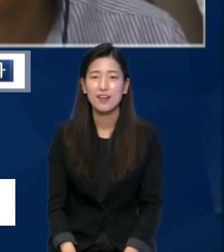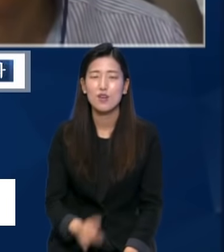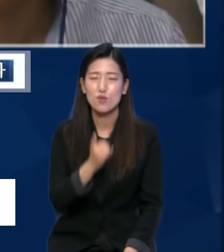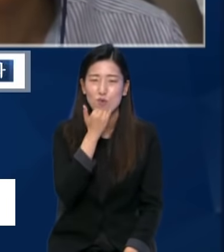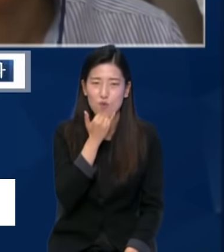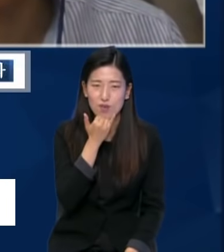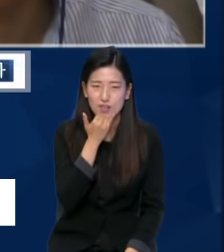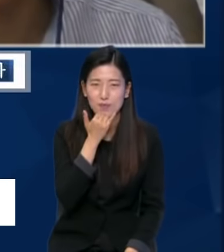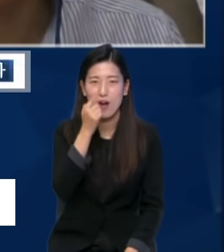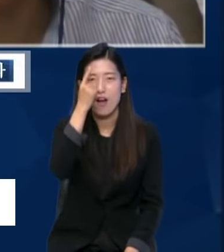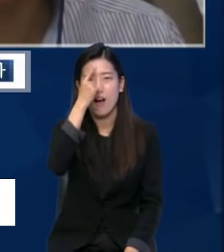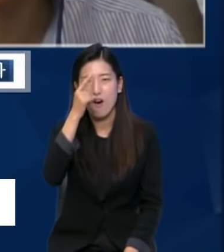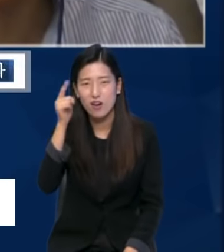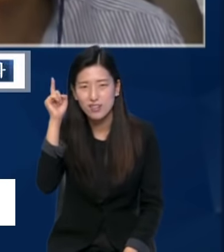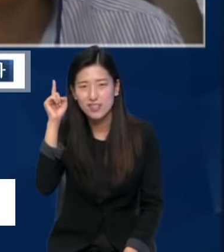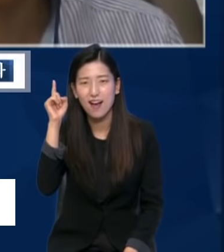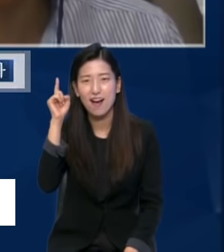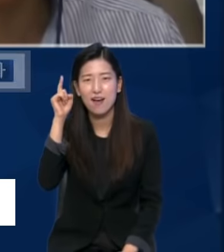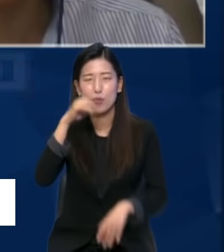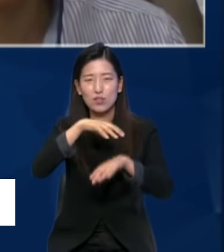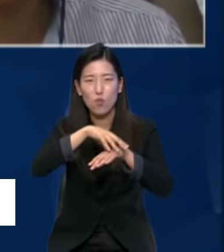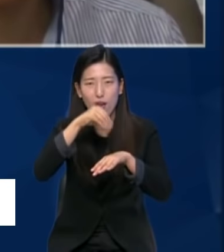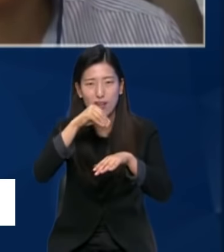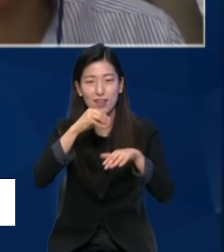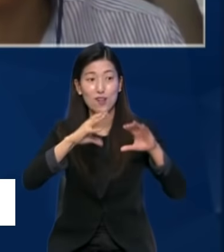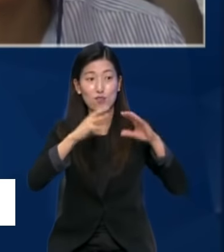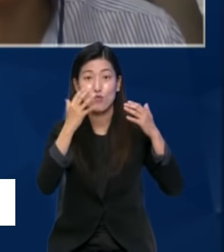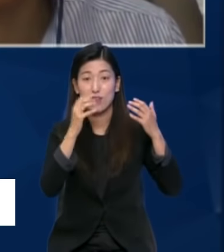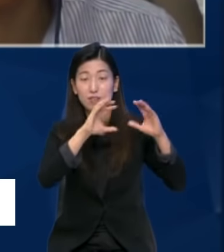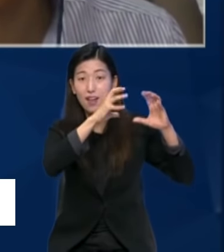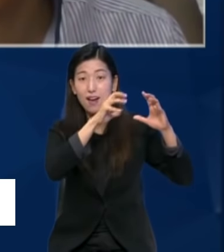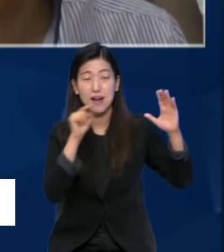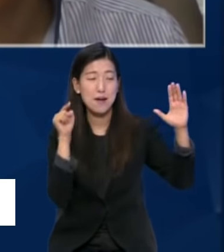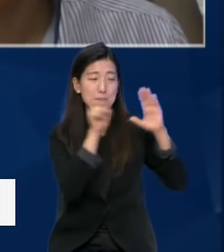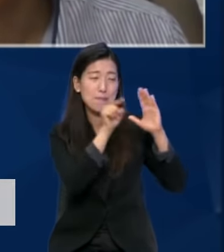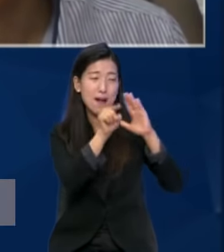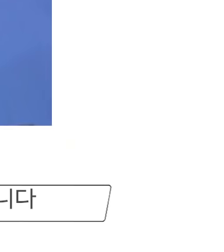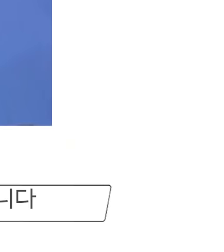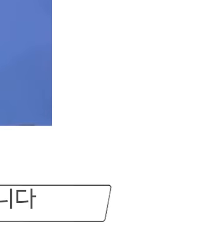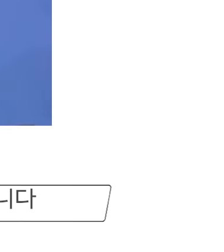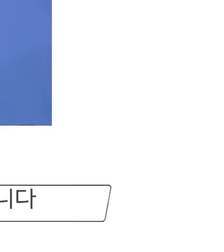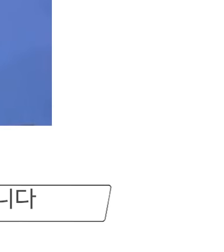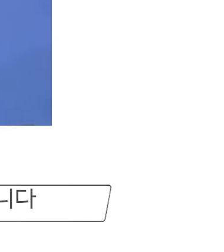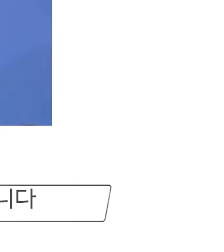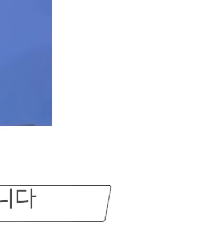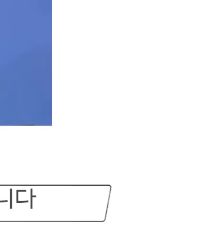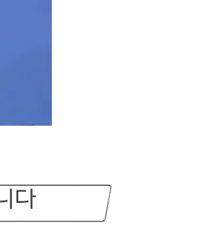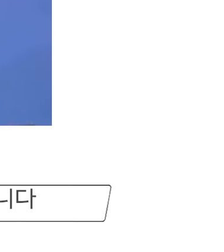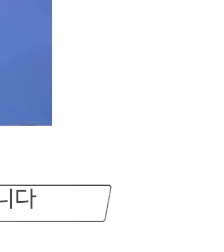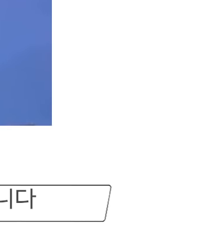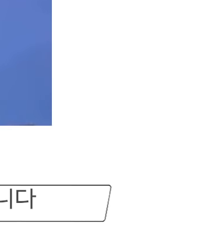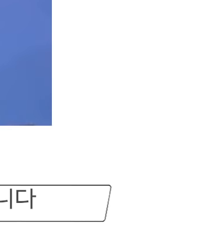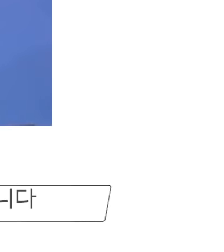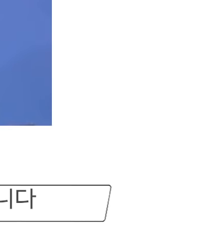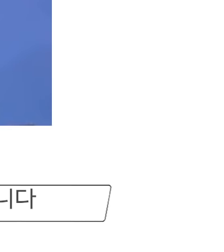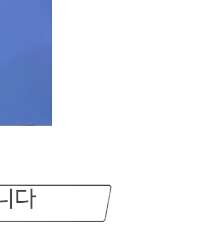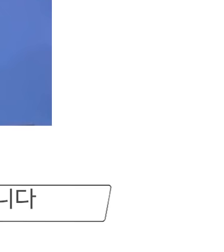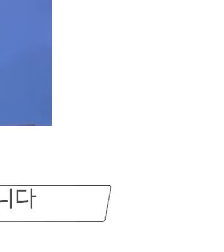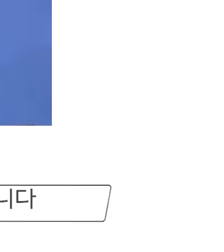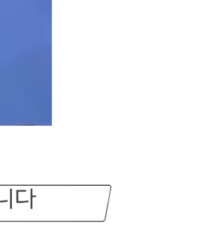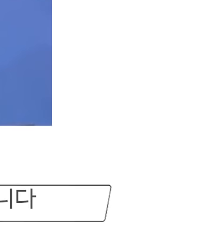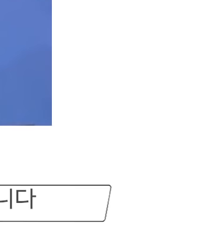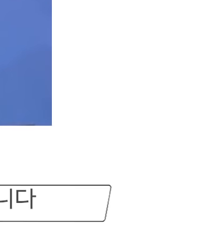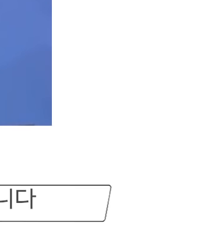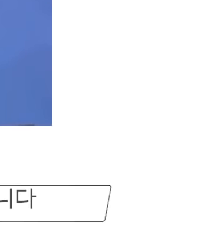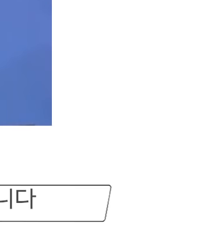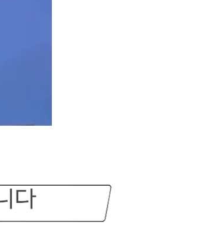다녀오셨는데 그 외교 과정에 대해서 어떻게 평가하시는지 여쭤보고 싶습니다. 코로나의 상황 속에서